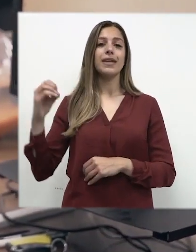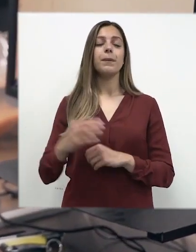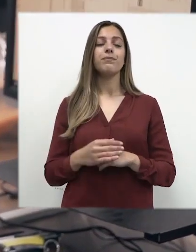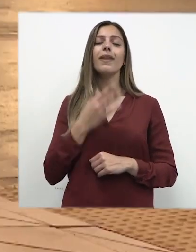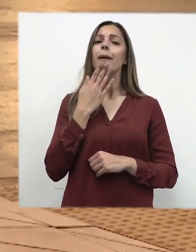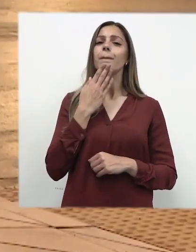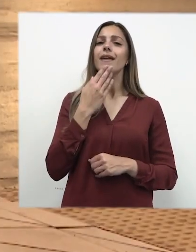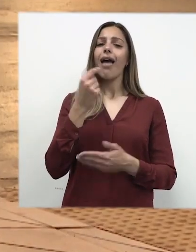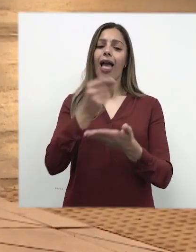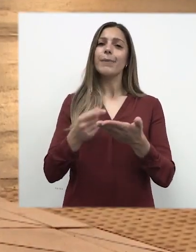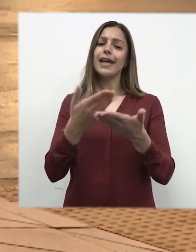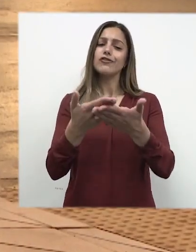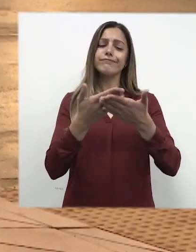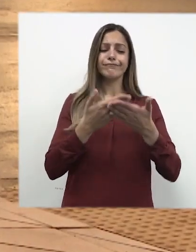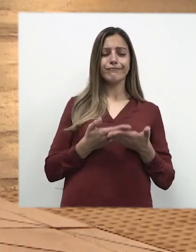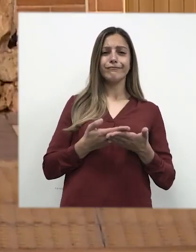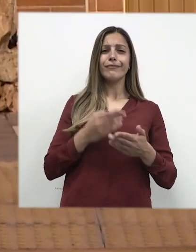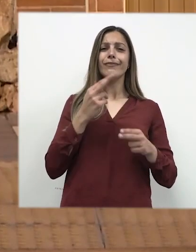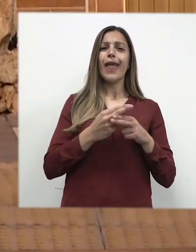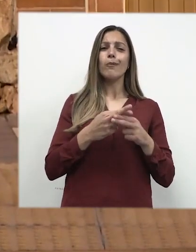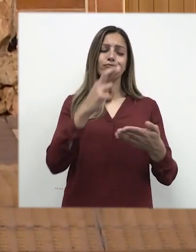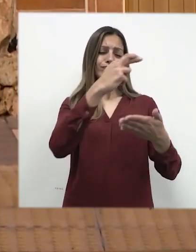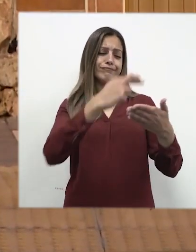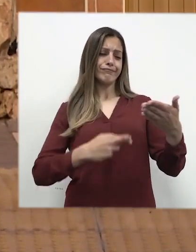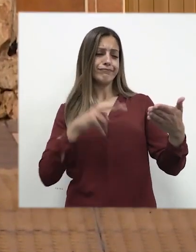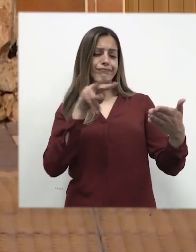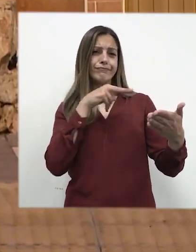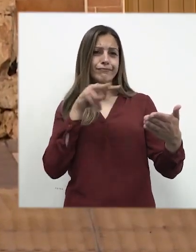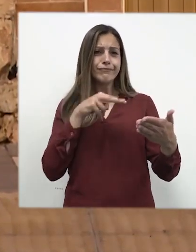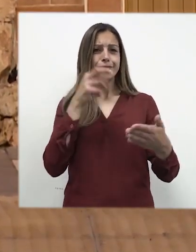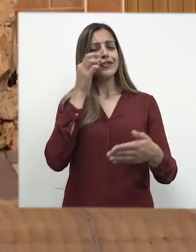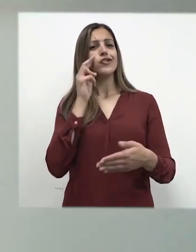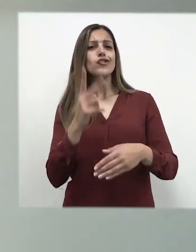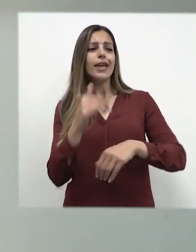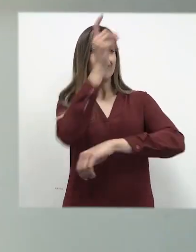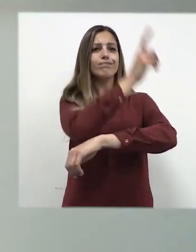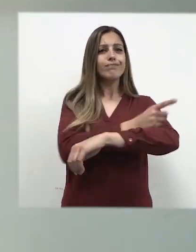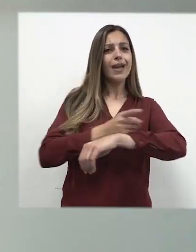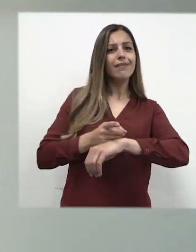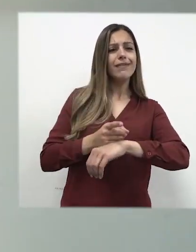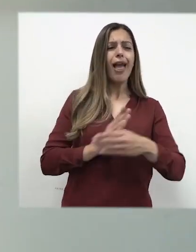metħinu xifu applikazzjoni, namlu rapportu għan n-arraw il-pjanti n-ivvettjew il-pjanti jihħtlu l-Planning Authority n-arraw u